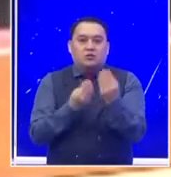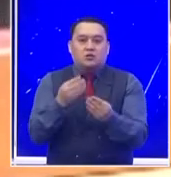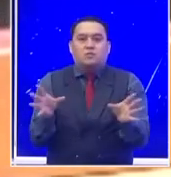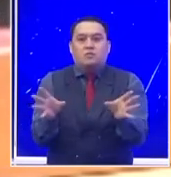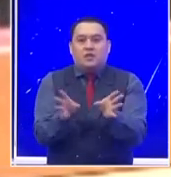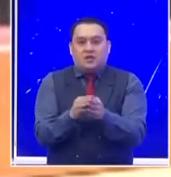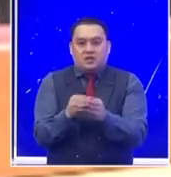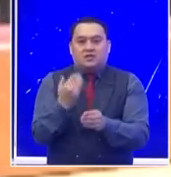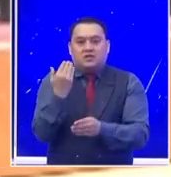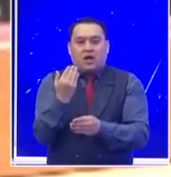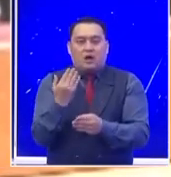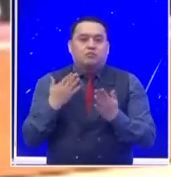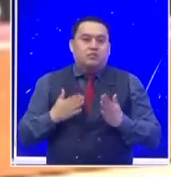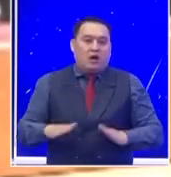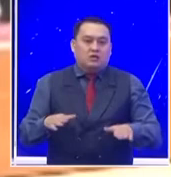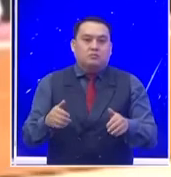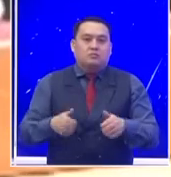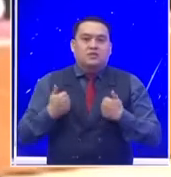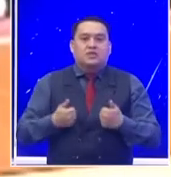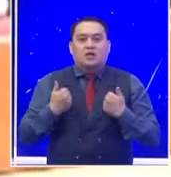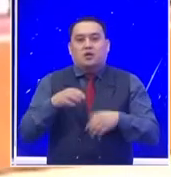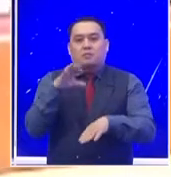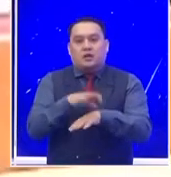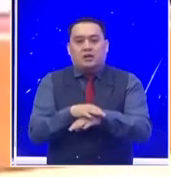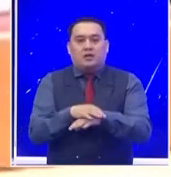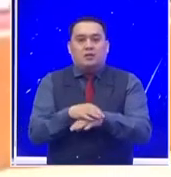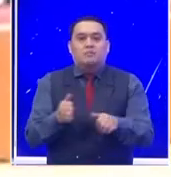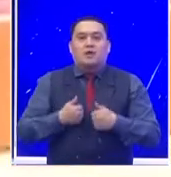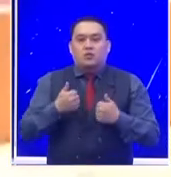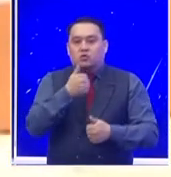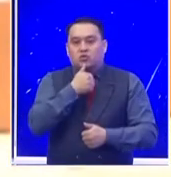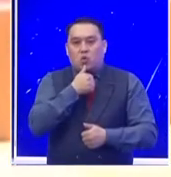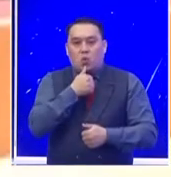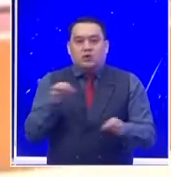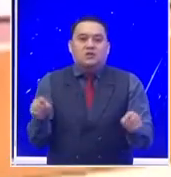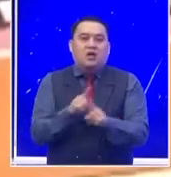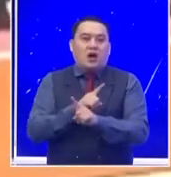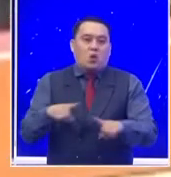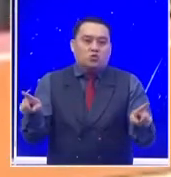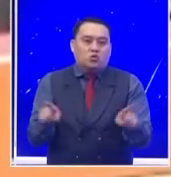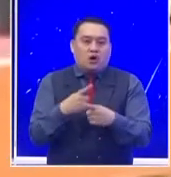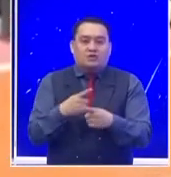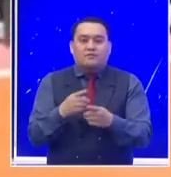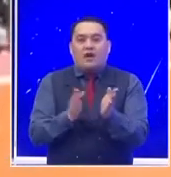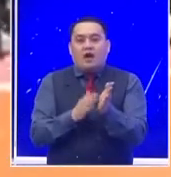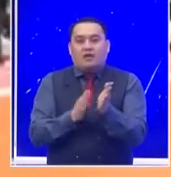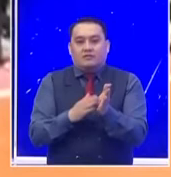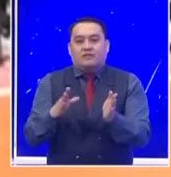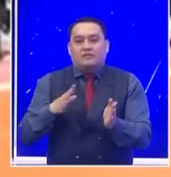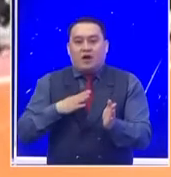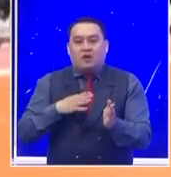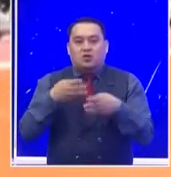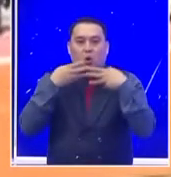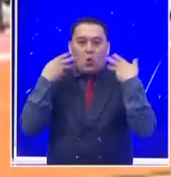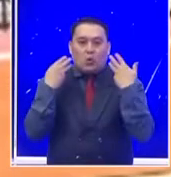виолончелист ки и и пытались поймать но в руки она не далась попробовать себя в роли дирижера и сорвав аплодисменты кошка